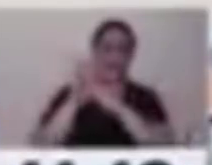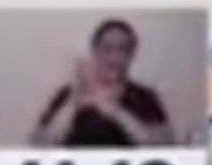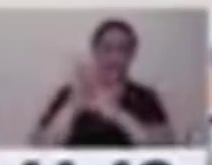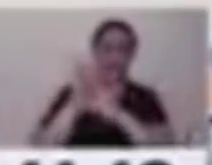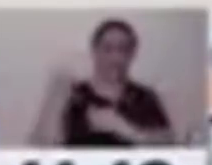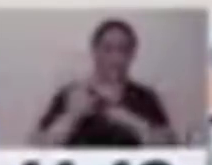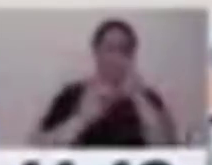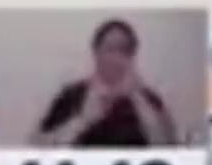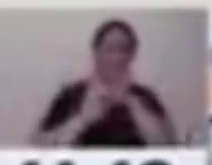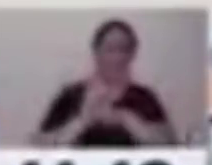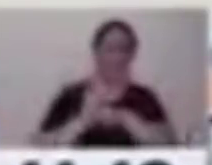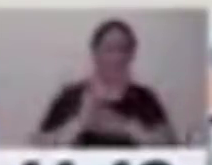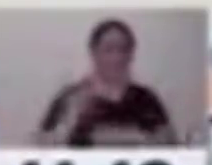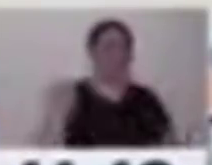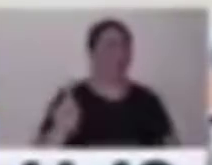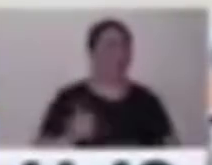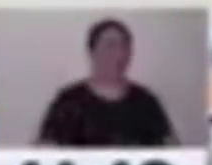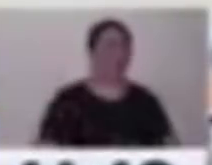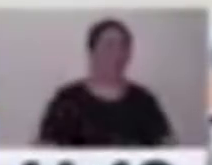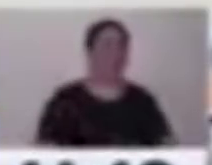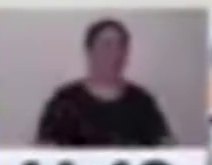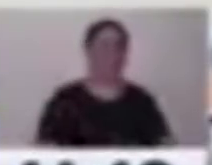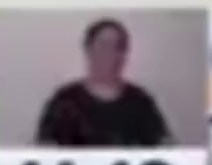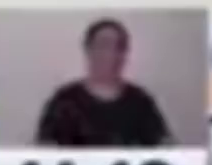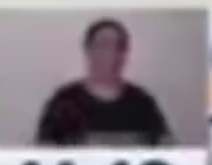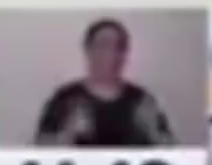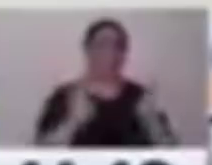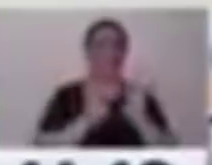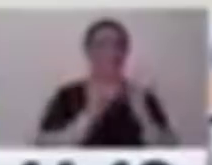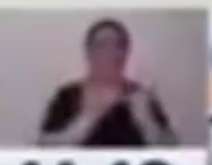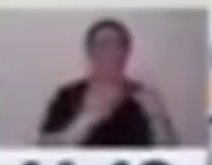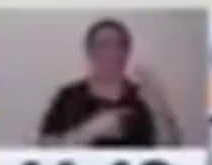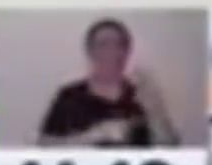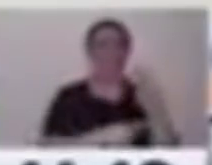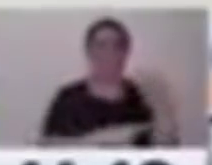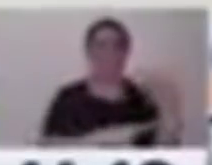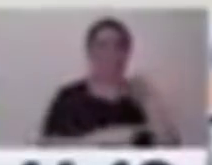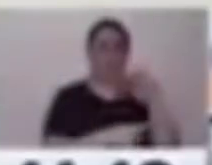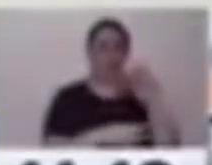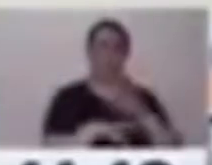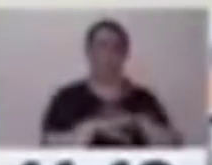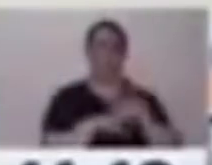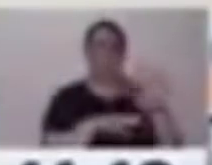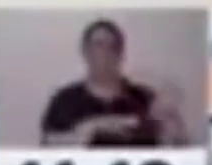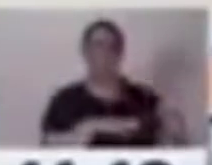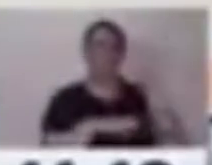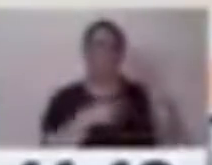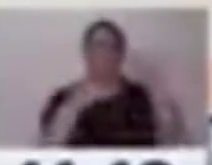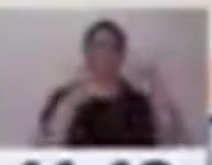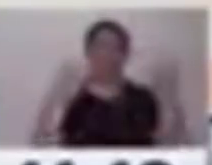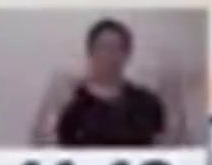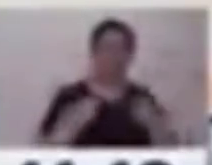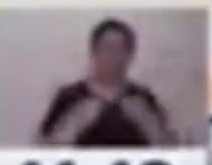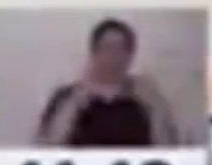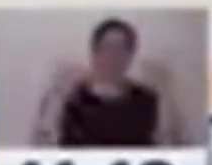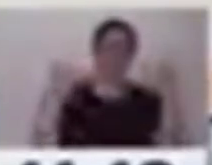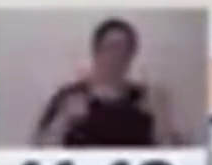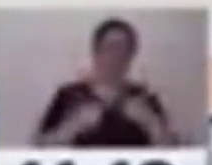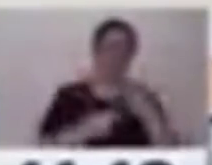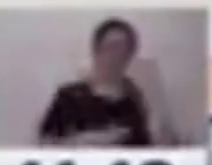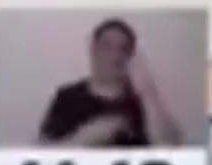pwedeng mag-update din sila sa kanilang mga latest o yung pinakahuling impormasyon katulad